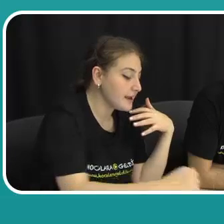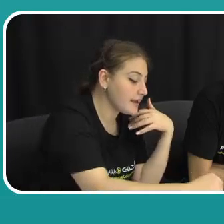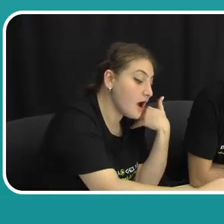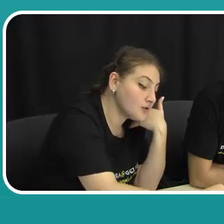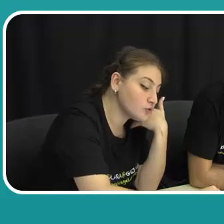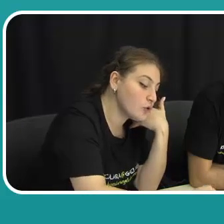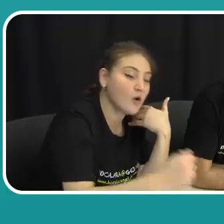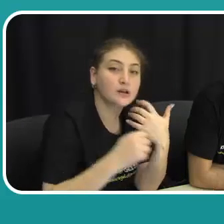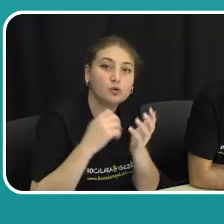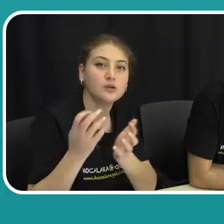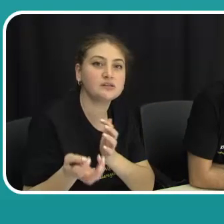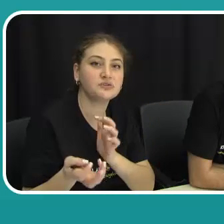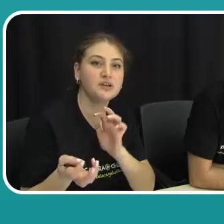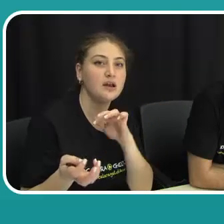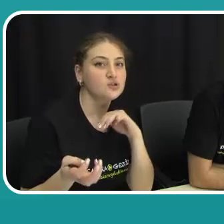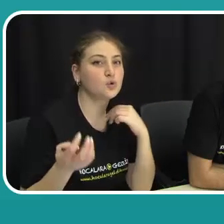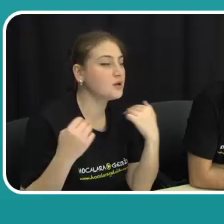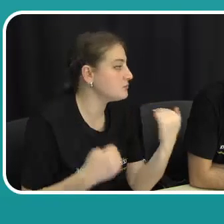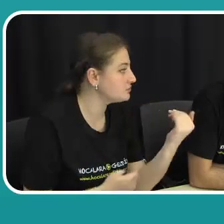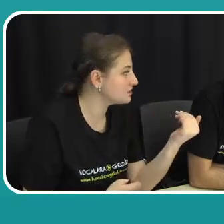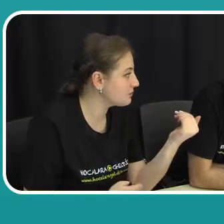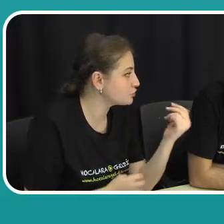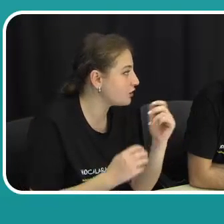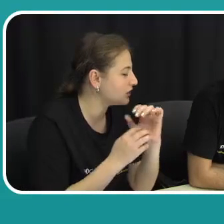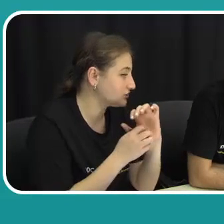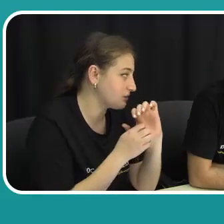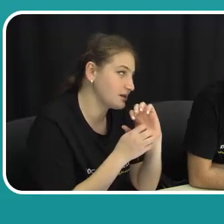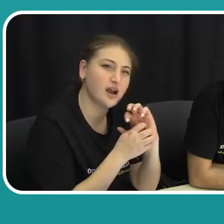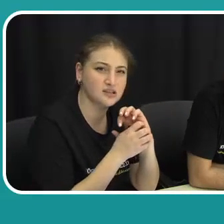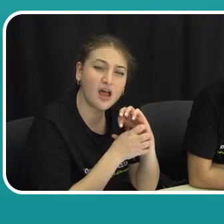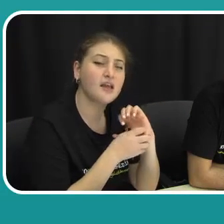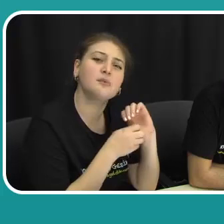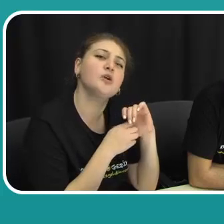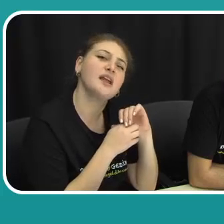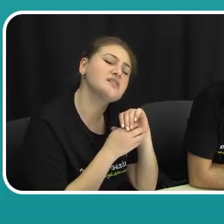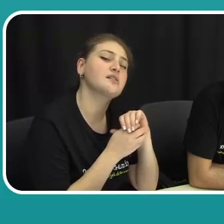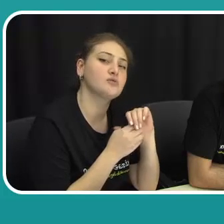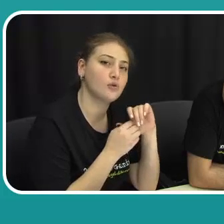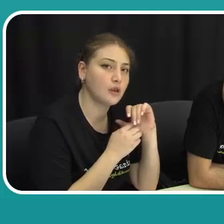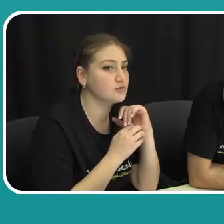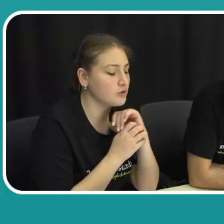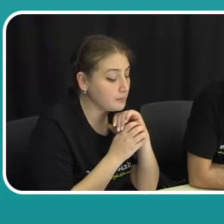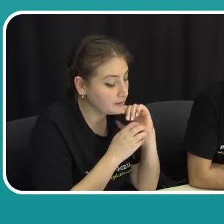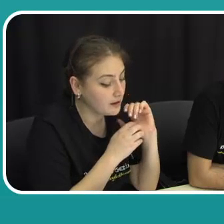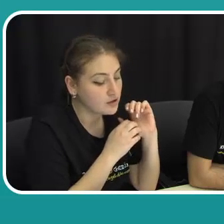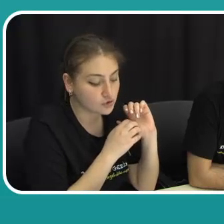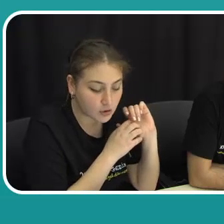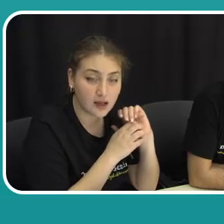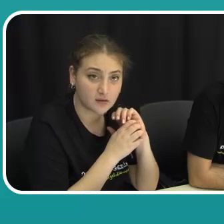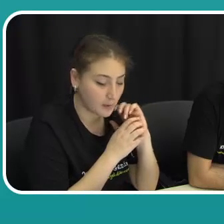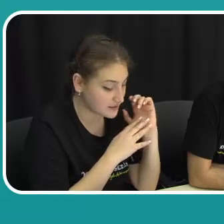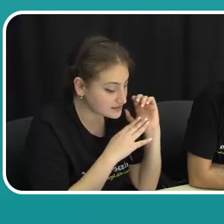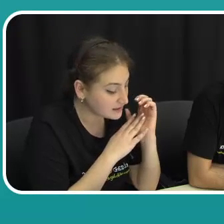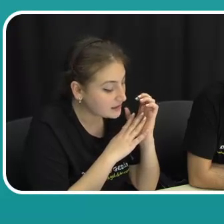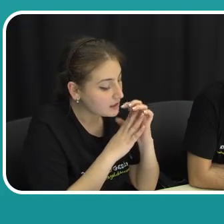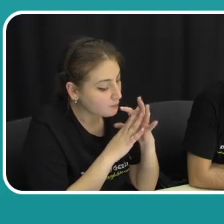e hangi duyu organı kullanılmıştır hangisi kullanılmamıştır gibi sorular da çıkabilir karşına ki bunlar gerçekten çok kolay soru kabıları çok